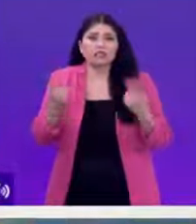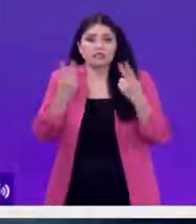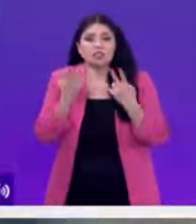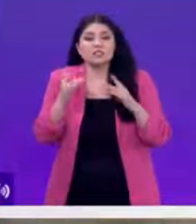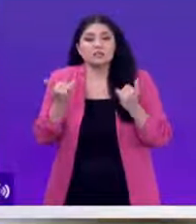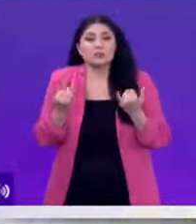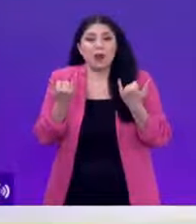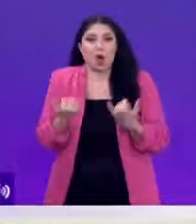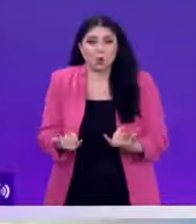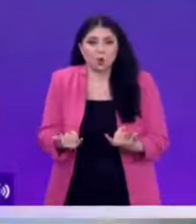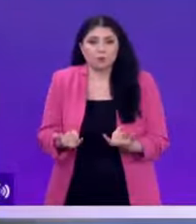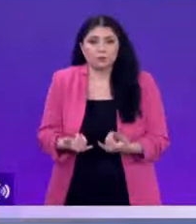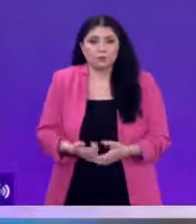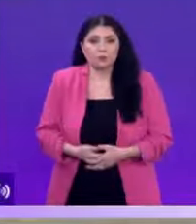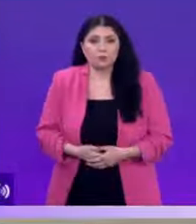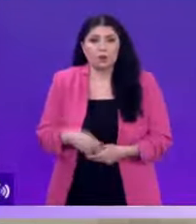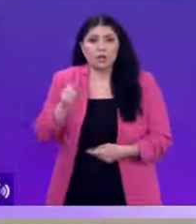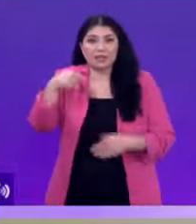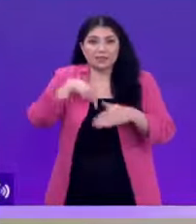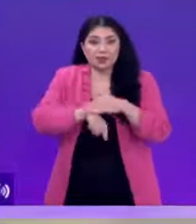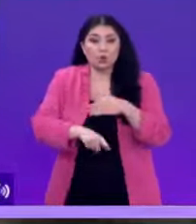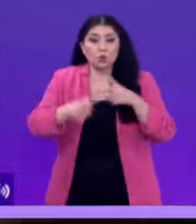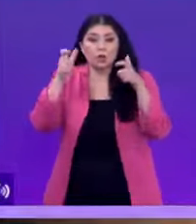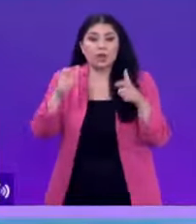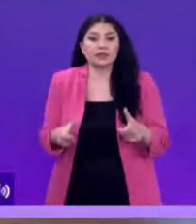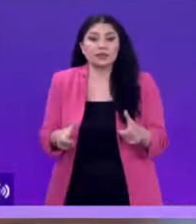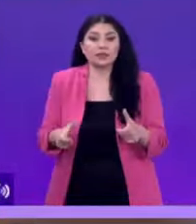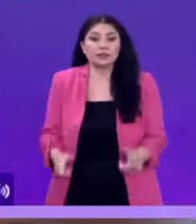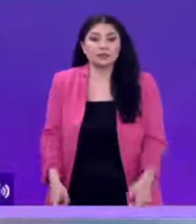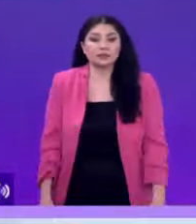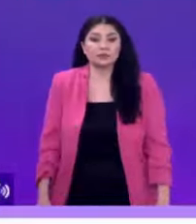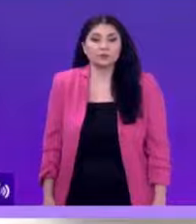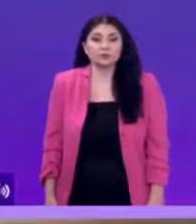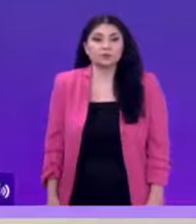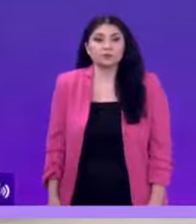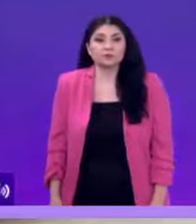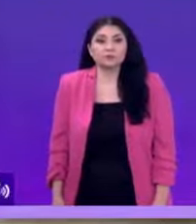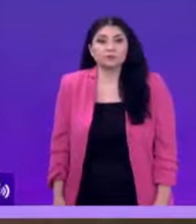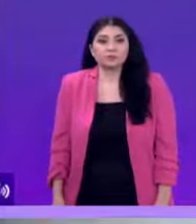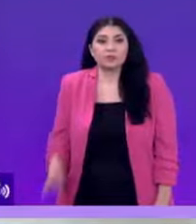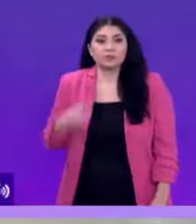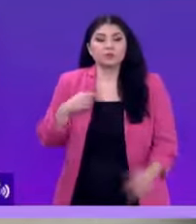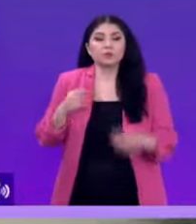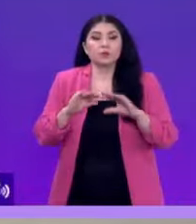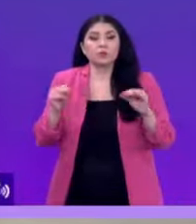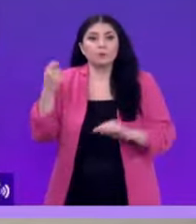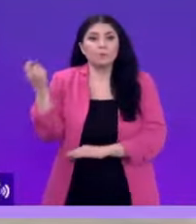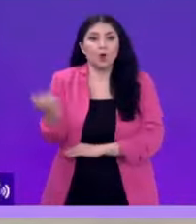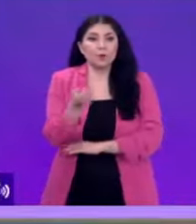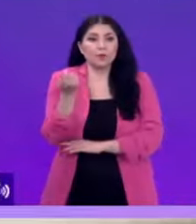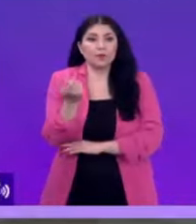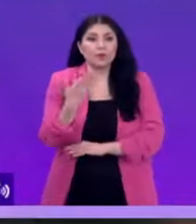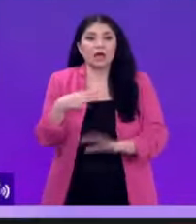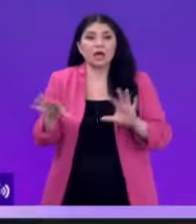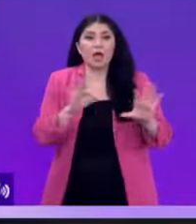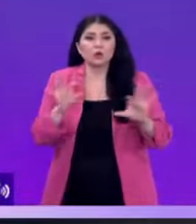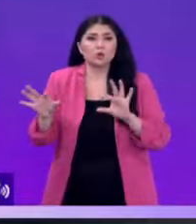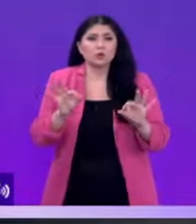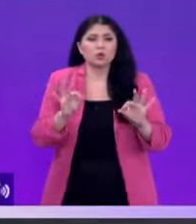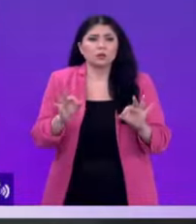întâmplă acum în interiorul acestei clădiri, acestui depozit. Sunt zeci de pompieri care ridică tone